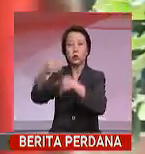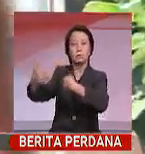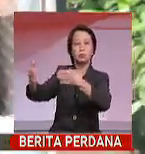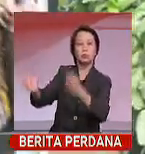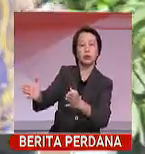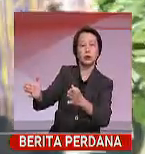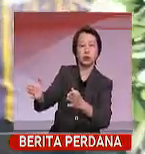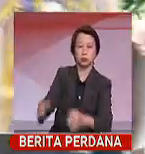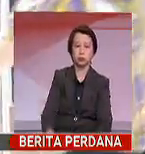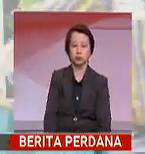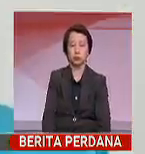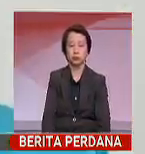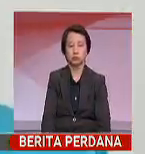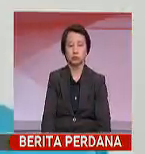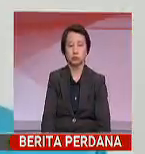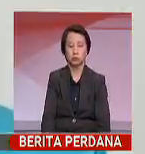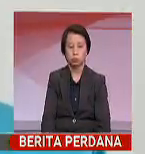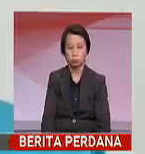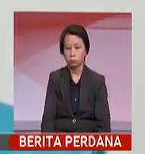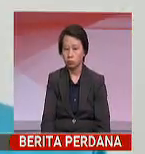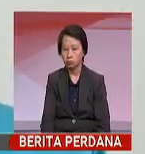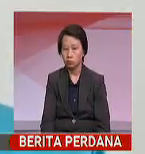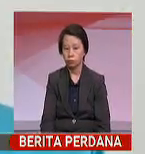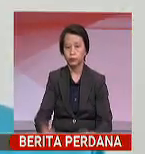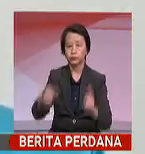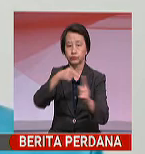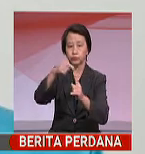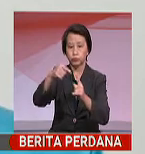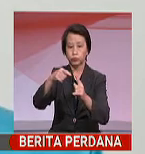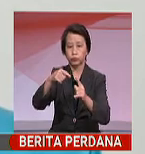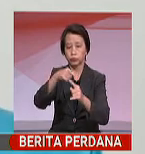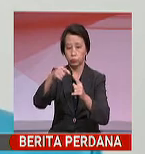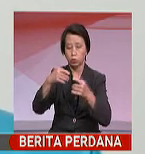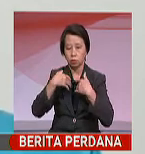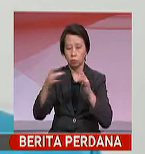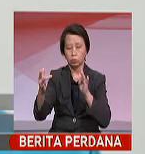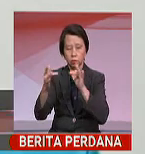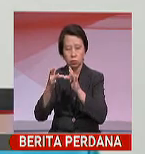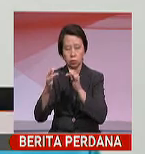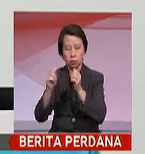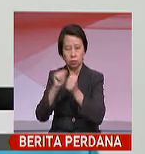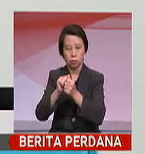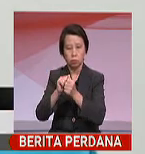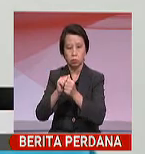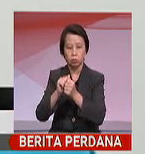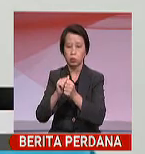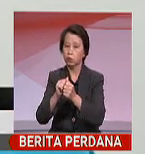COVID-19. Penyakit ini sebenarnya ia airborne. Bila dibilangkan airborne, dia bermakna bahawa